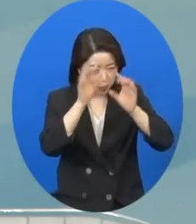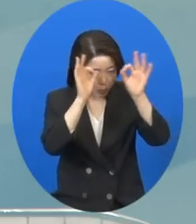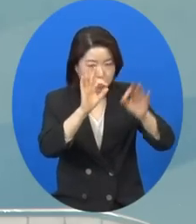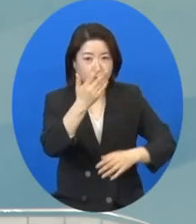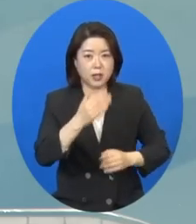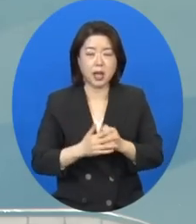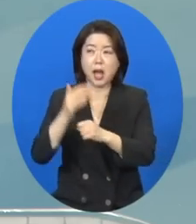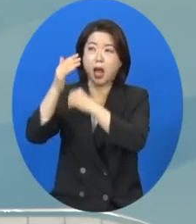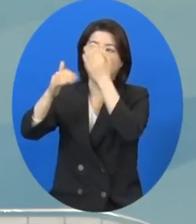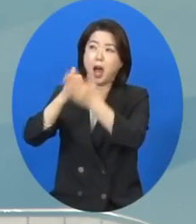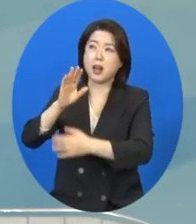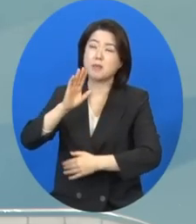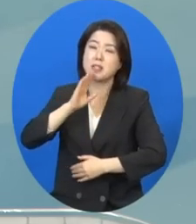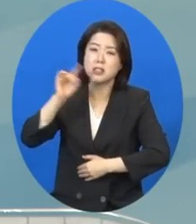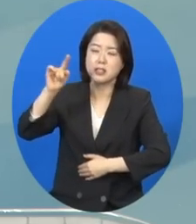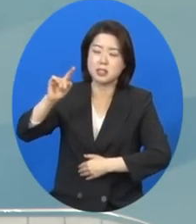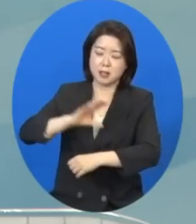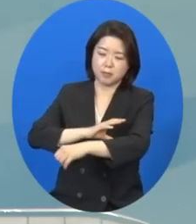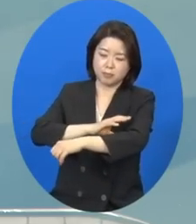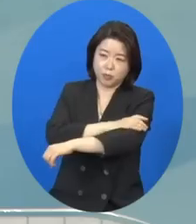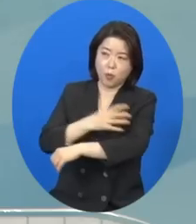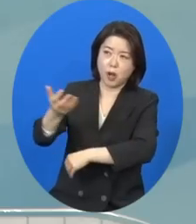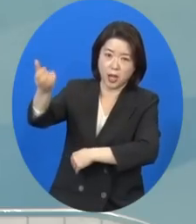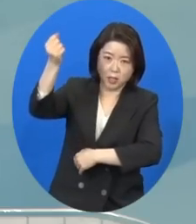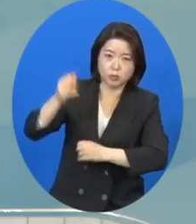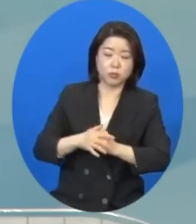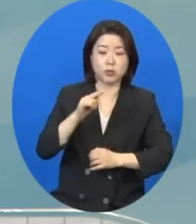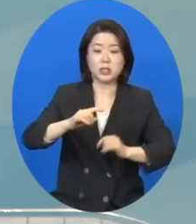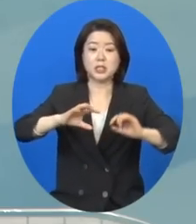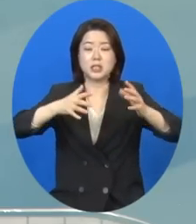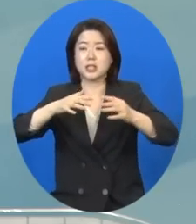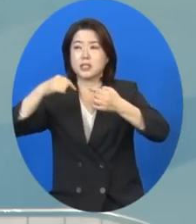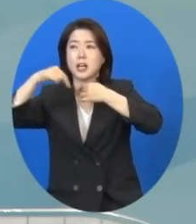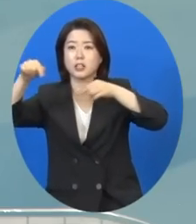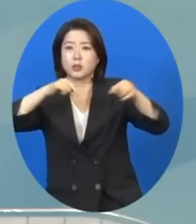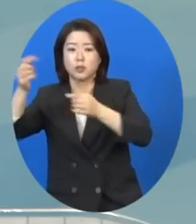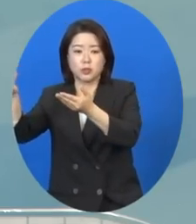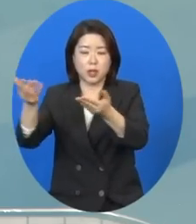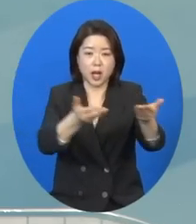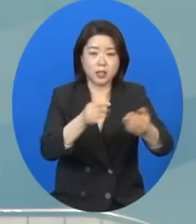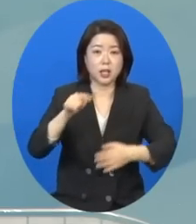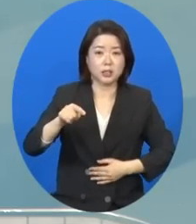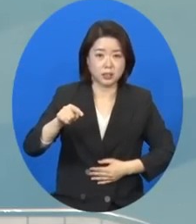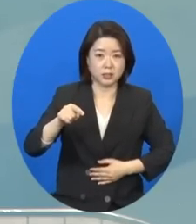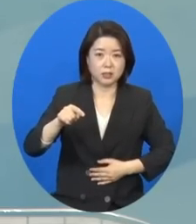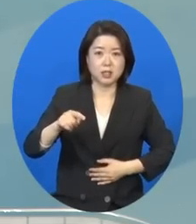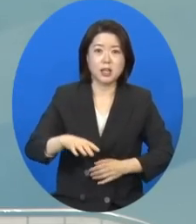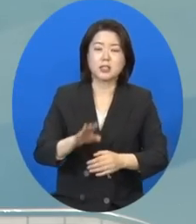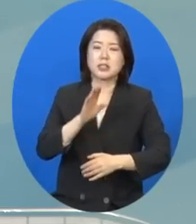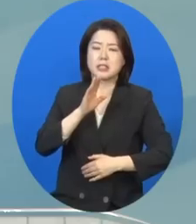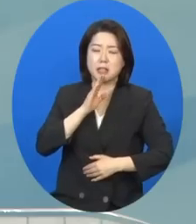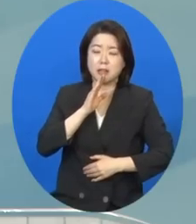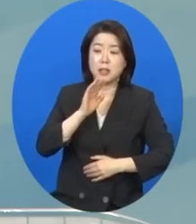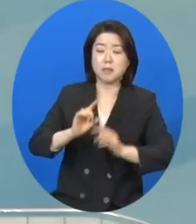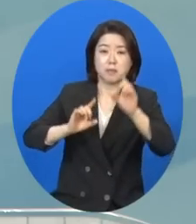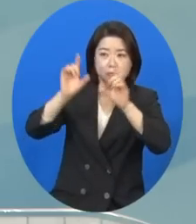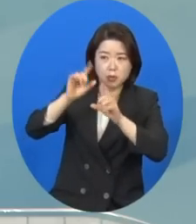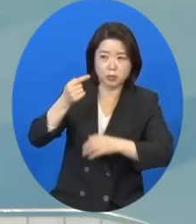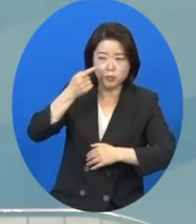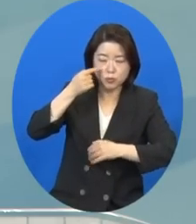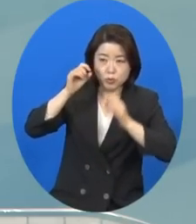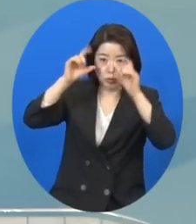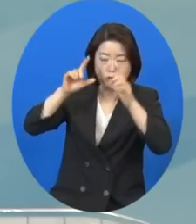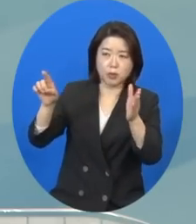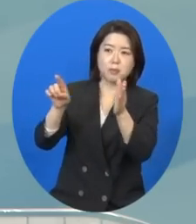하나님이 실상 참된 권세자이시고이 세상을 통치하신다고 하는 그 참된 현실로 믿음이